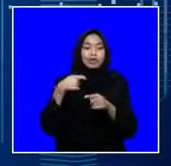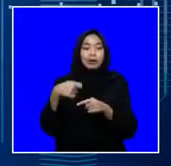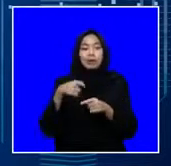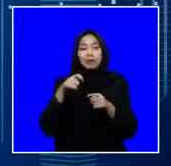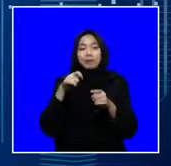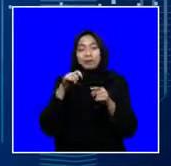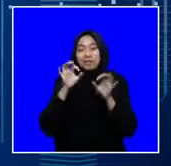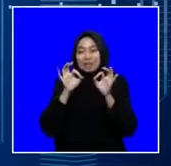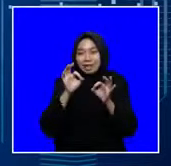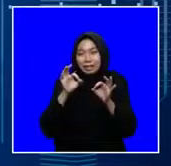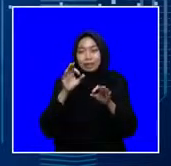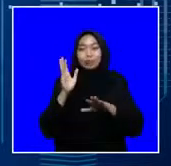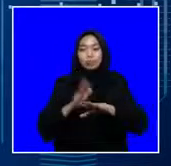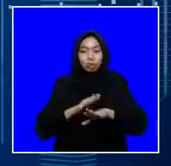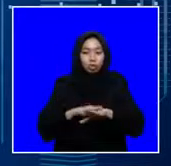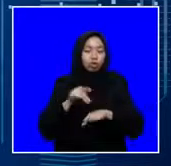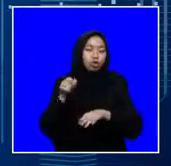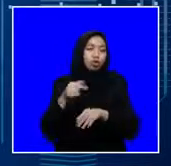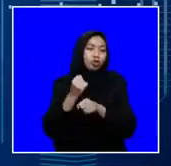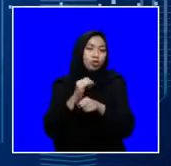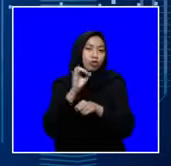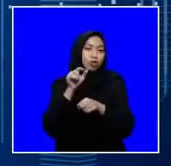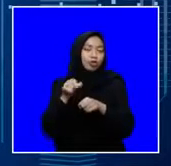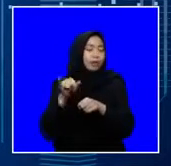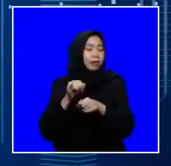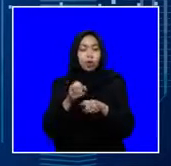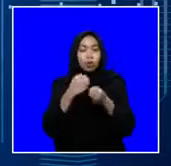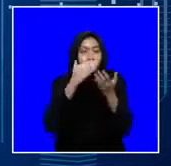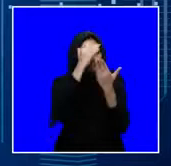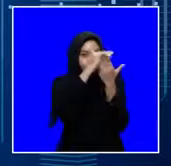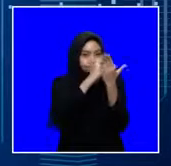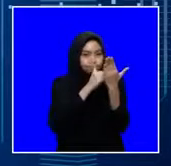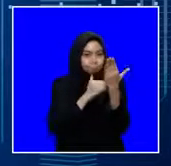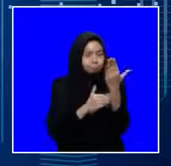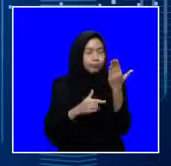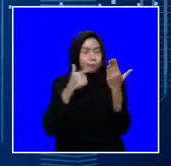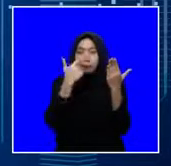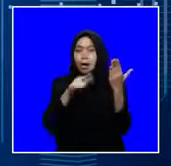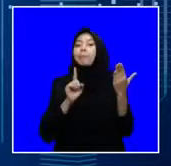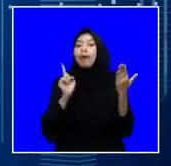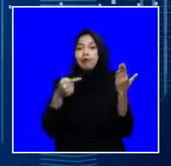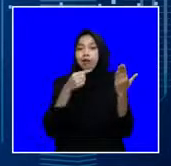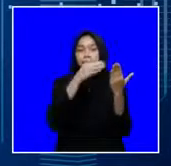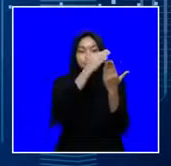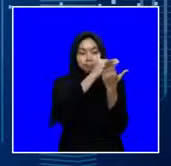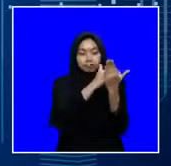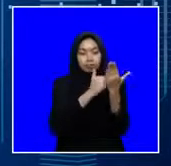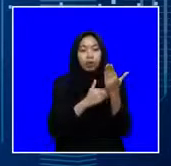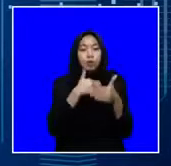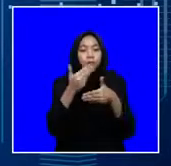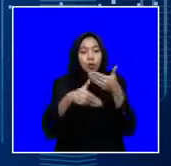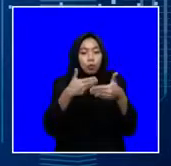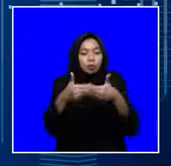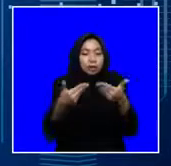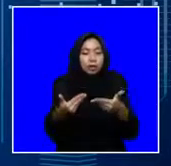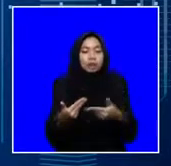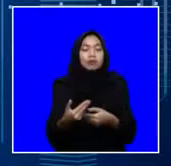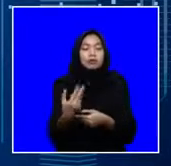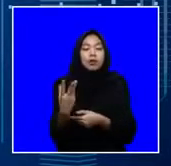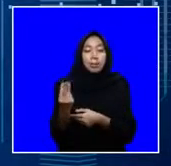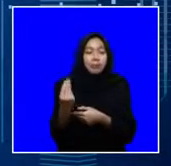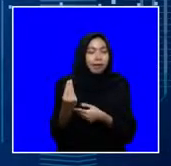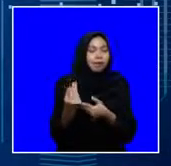beasiswa.kemdikbud.go.id. Dan di situ akan ada semua informasi mengenai berbagai macam beasiswa yang ada, prosesnya, detailnya, dan